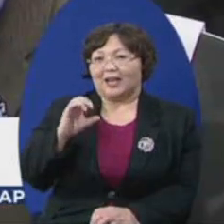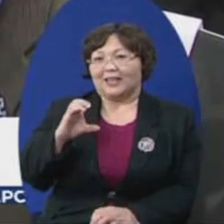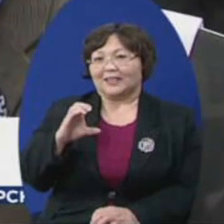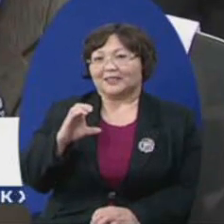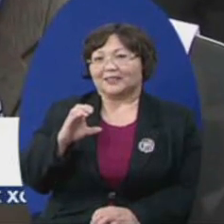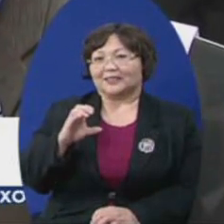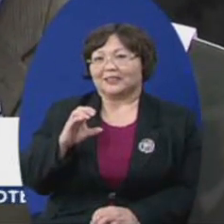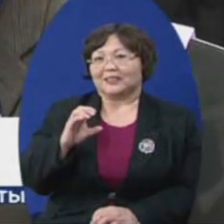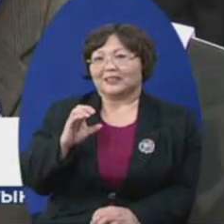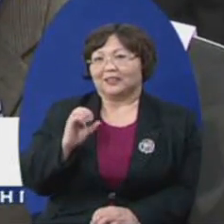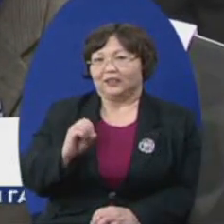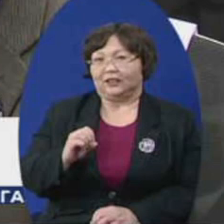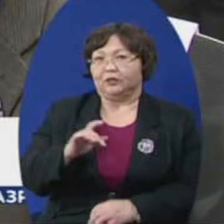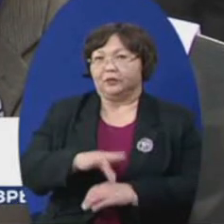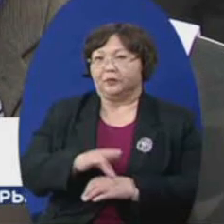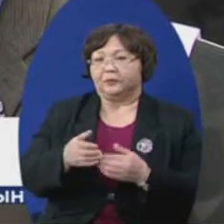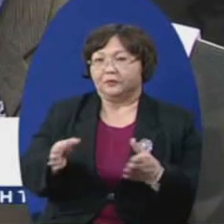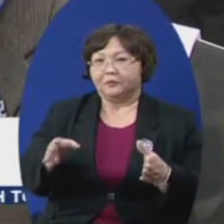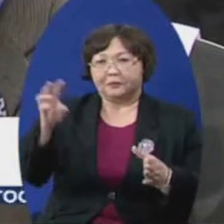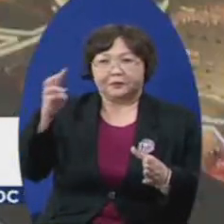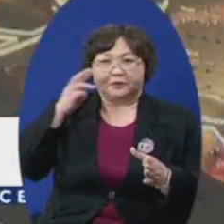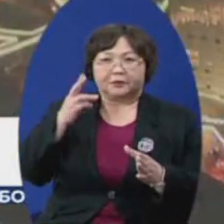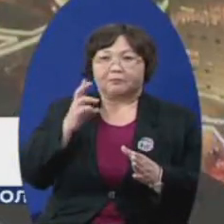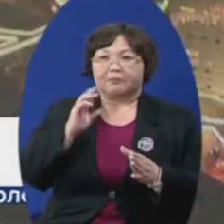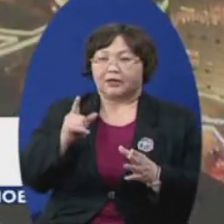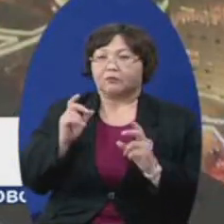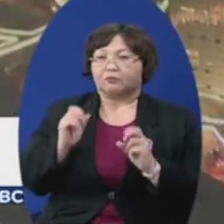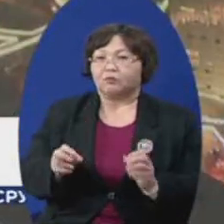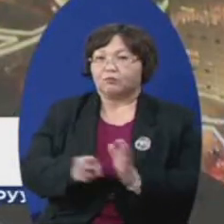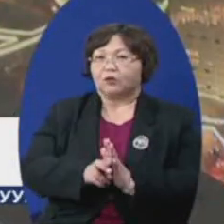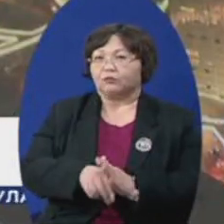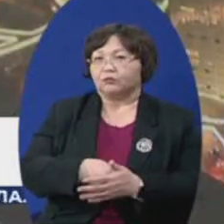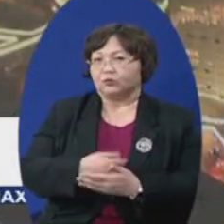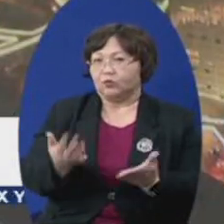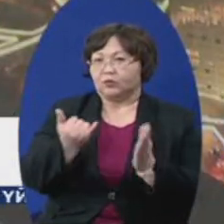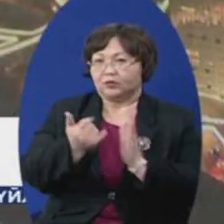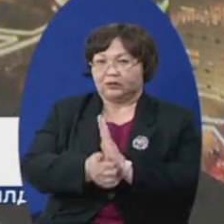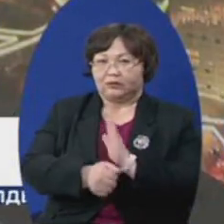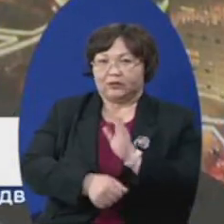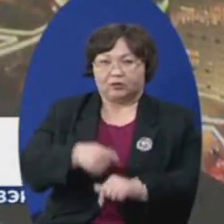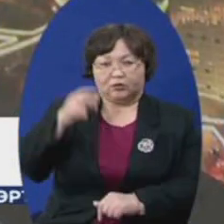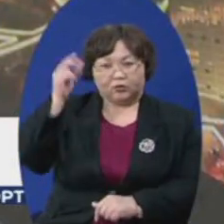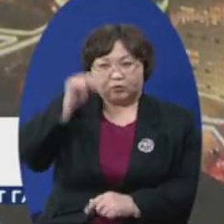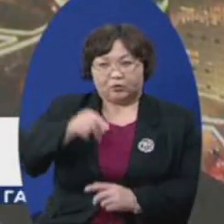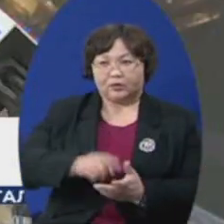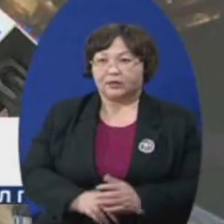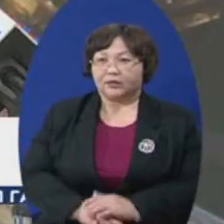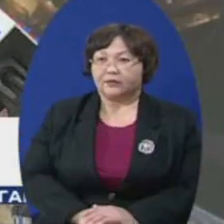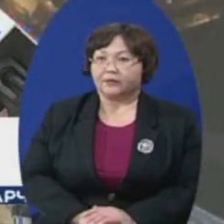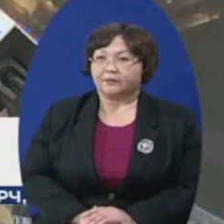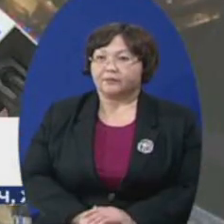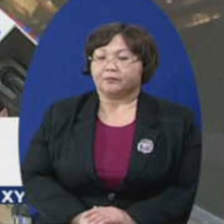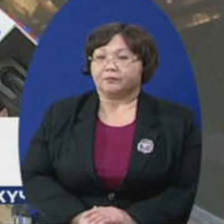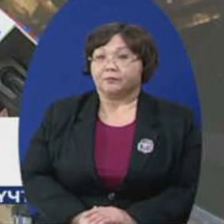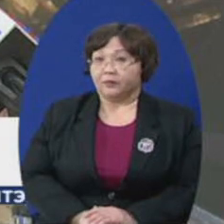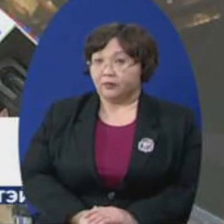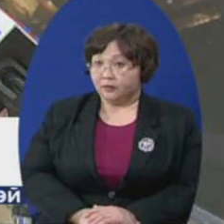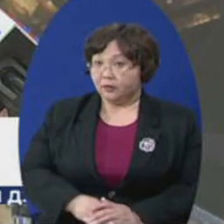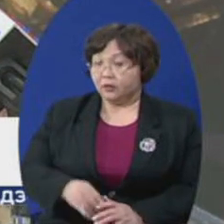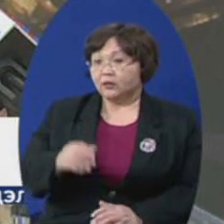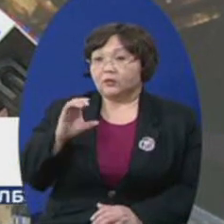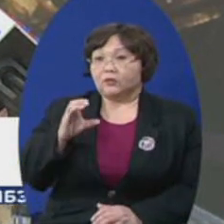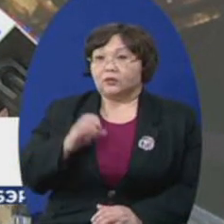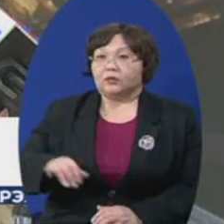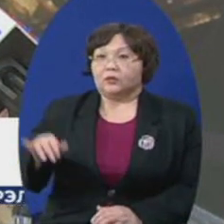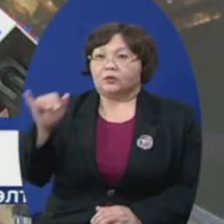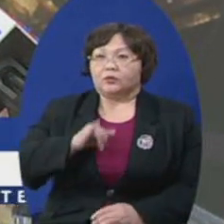байгуулагдаж мэдлэг, баялаг болгох, боломж болгох ийм одоо бас ур чадварт илүү суралцах шаарлалтай байна. Монгол IAC бүгд найрамдах